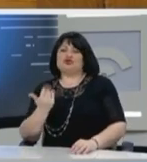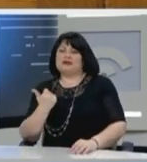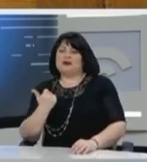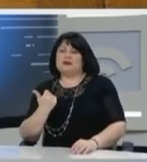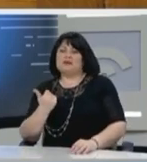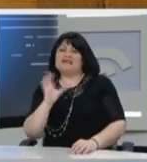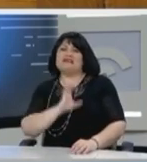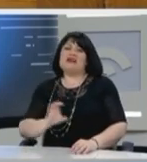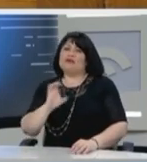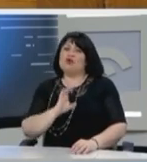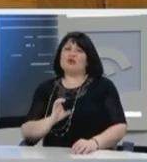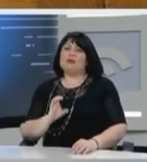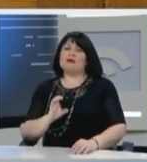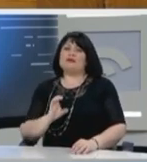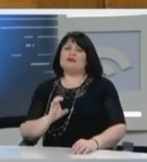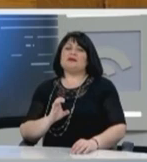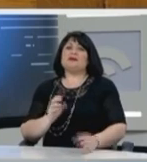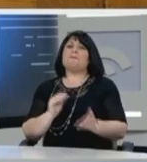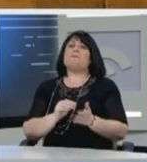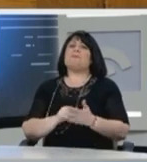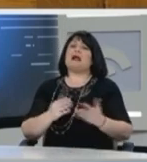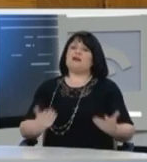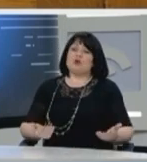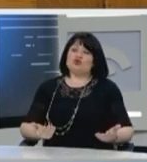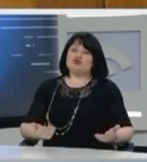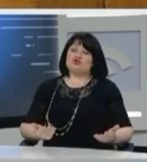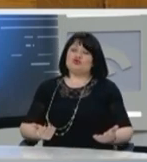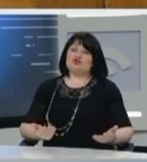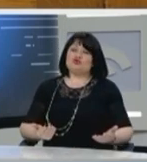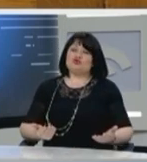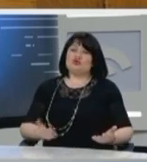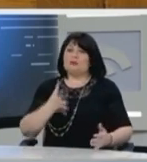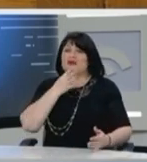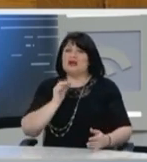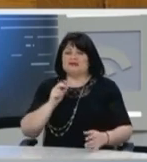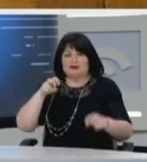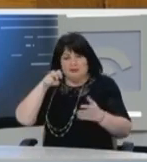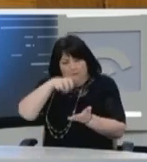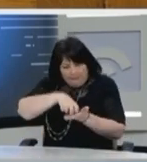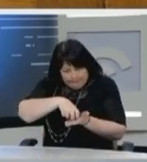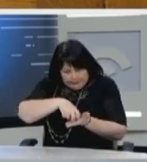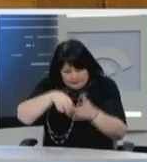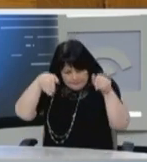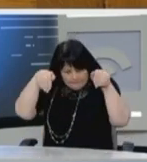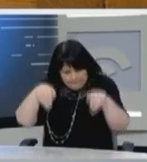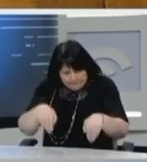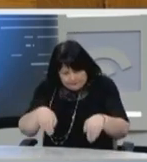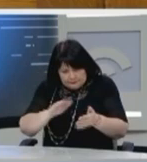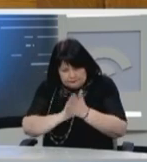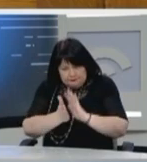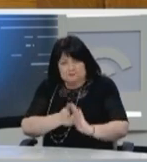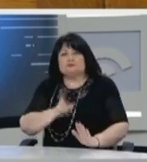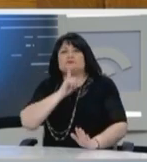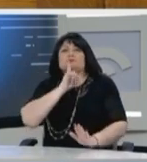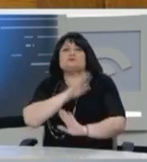στην Ευρώπη και πώς την ξαναβρήκαμε την εμπιστοσύνη. Ξεβρακωνόμενοι. Όταν